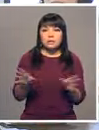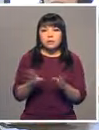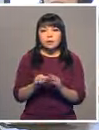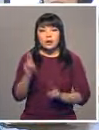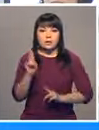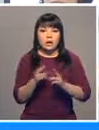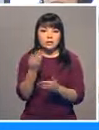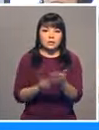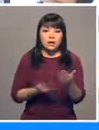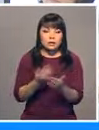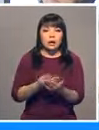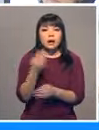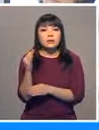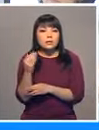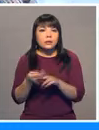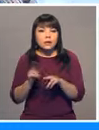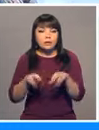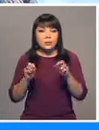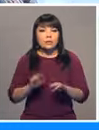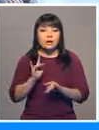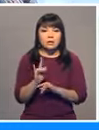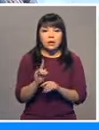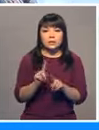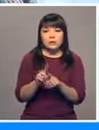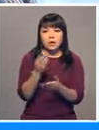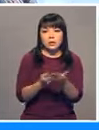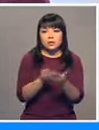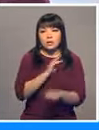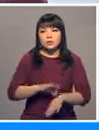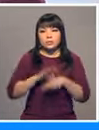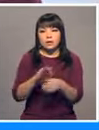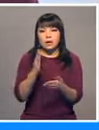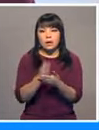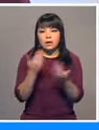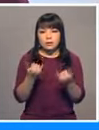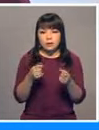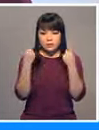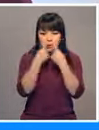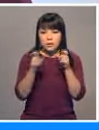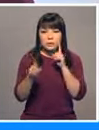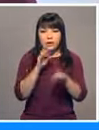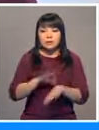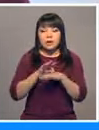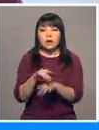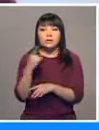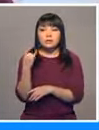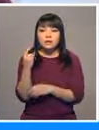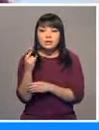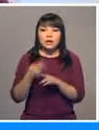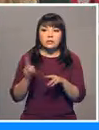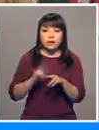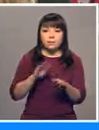және бүлдіршіндерге арналған арнайы автобесіктер жайында түсіндірме жұмыстарын өткізді. Шара барысында арнайы мамандар сәбилерге арналған